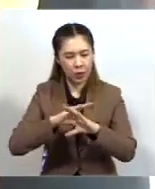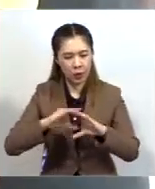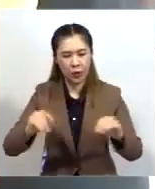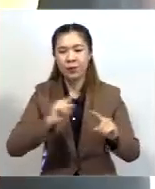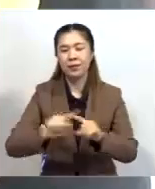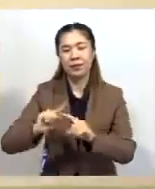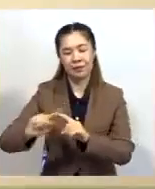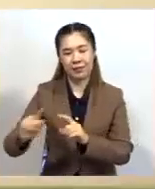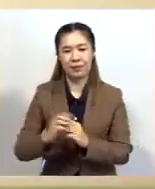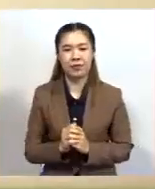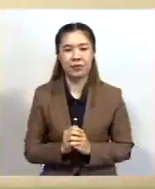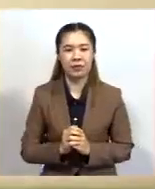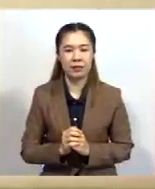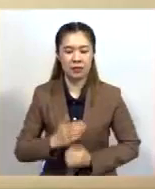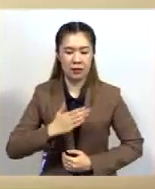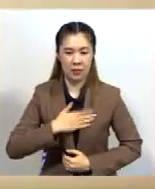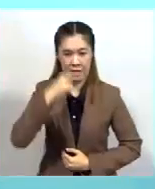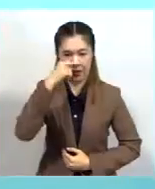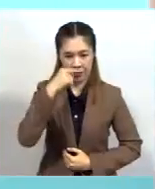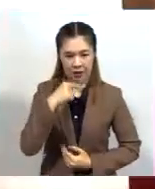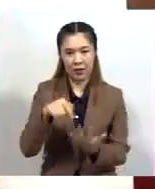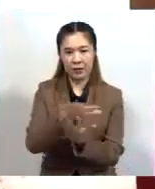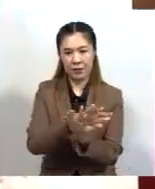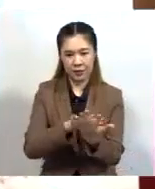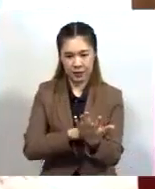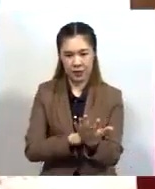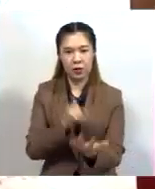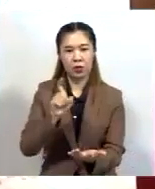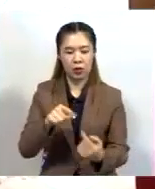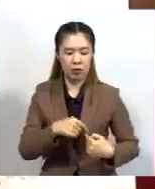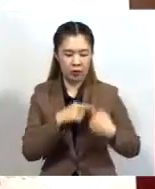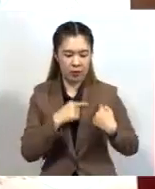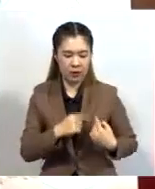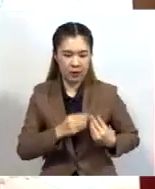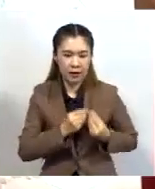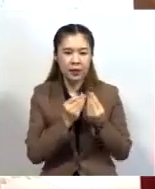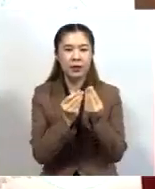ทุกประเทศและในฐานะที่ประเทศไทยเป็นมิตรประเทศก็ต้องให้กำลังใจซึ่งกัน